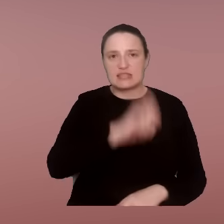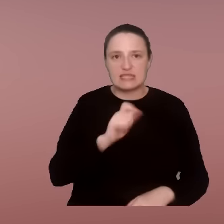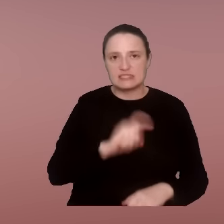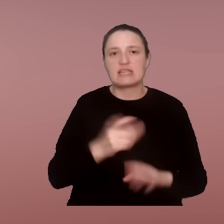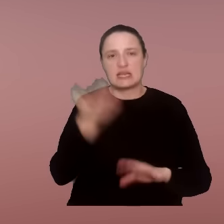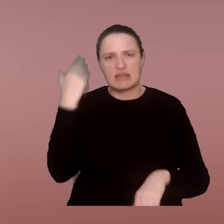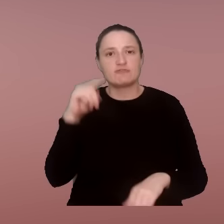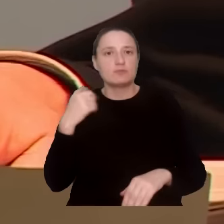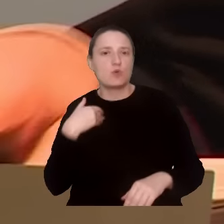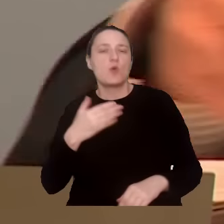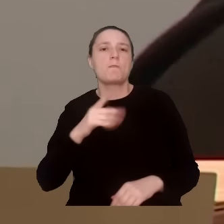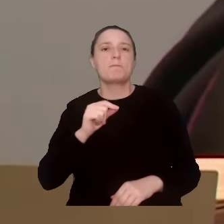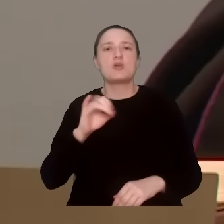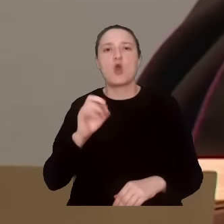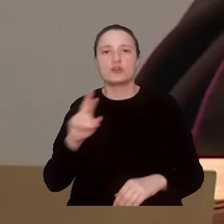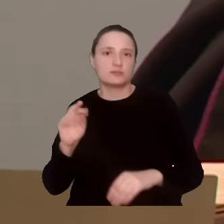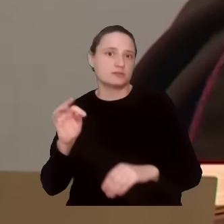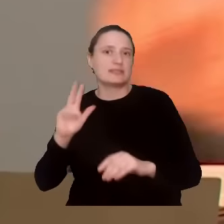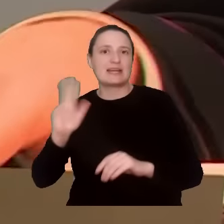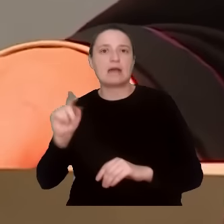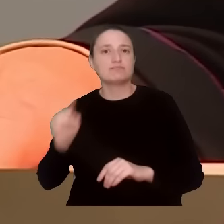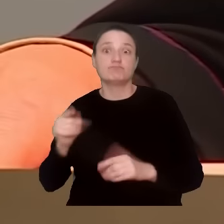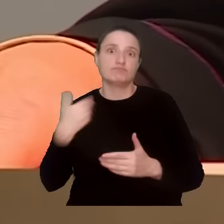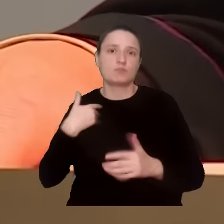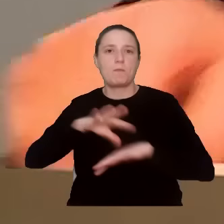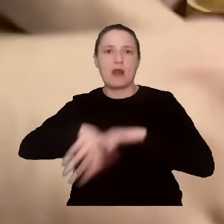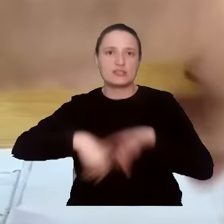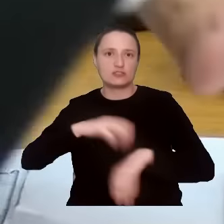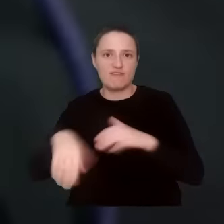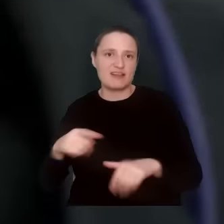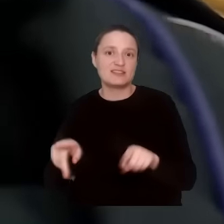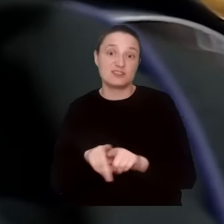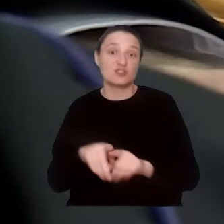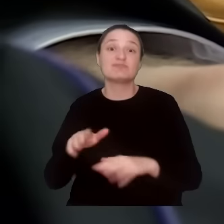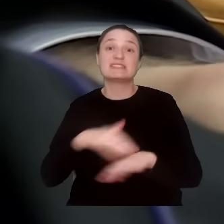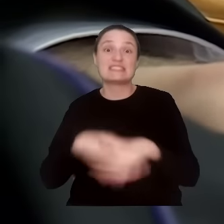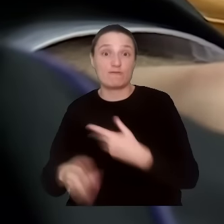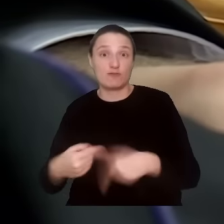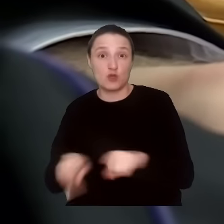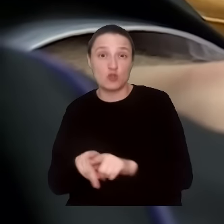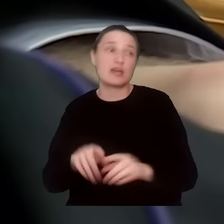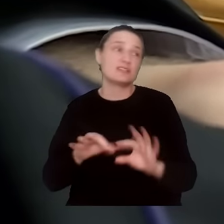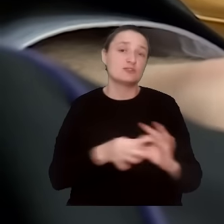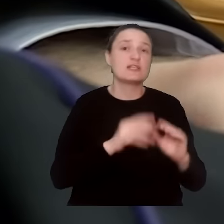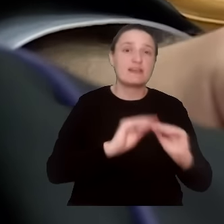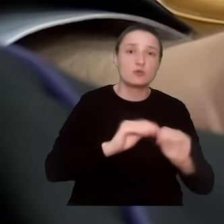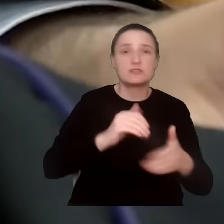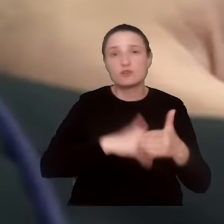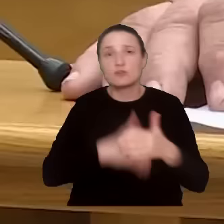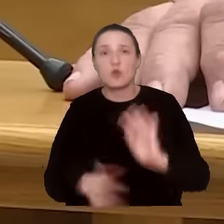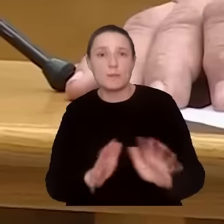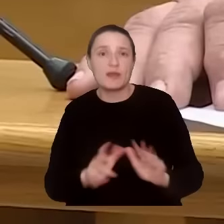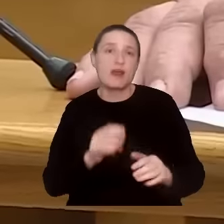za molestowanie małoletniego. Sąd orzekł też 5-letni zakaz wykonywania zawodu oraz działalności związanej z edukacją, wychowaniem, opieką i